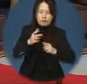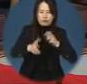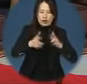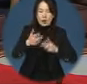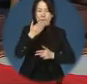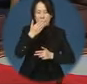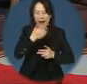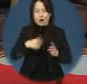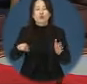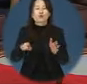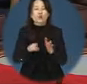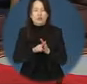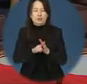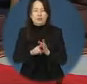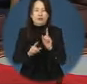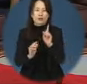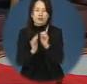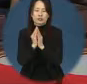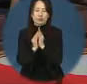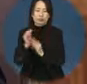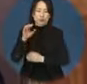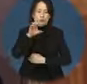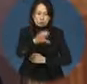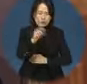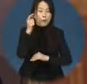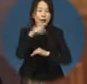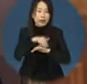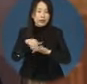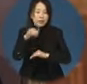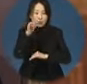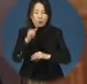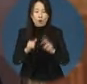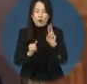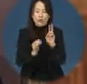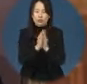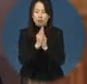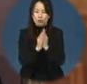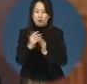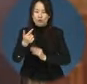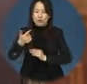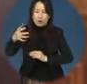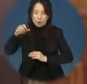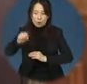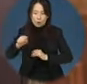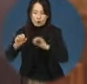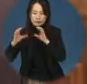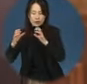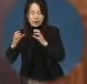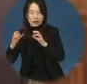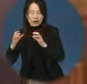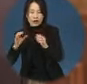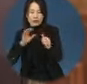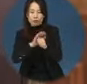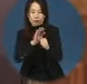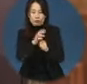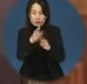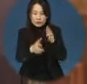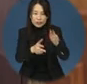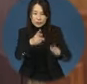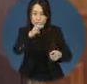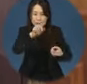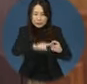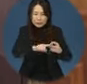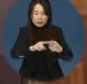할 수 있는 일 을 의사를 당장 을 틀 하고 예 2조 6천억 정도의 국가가 보조하는 사업에 대해서는 이